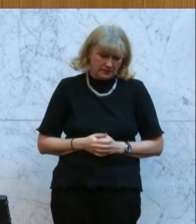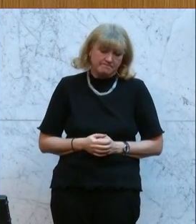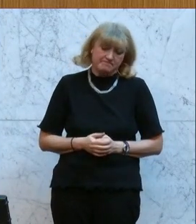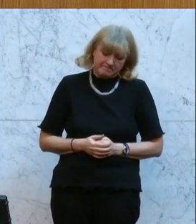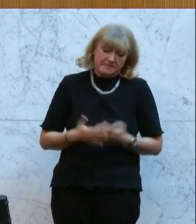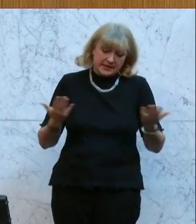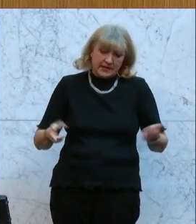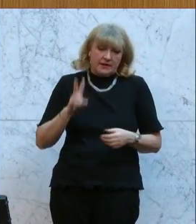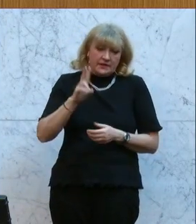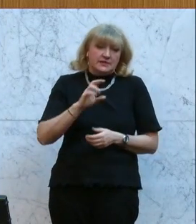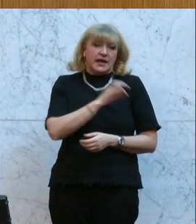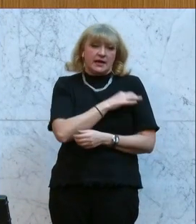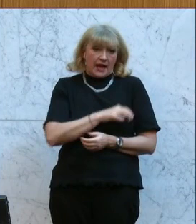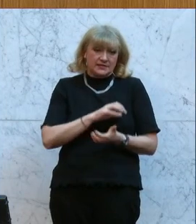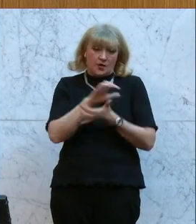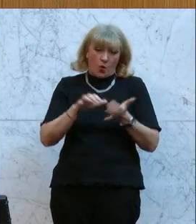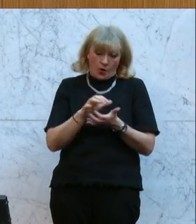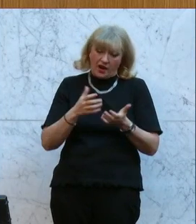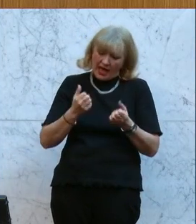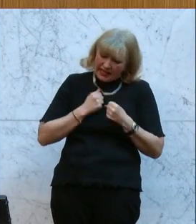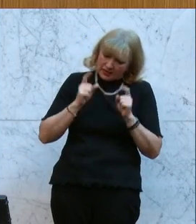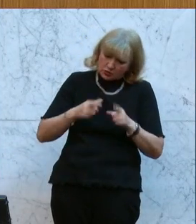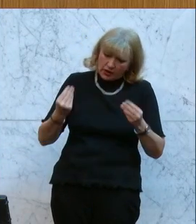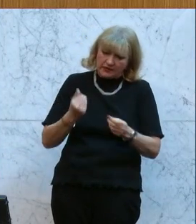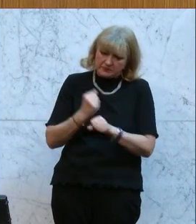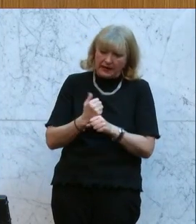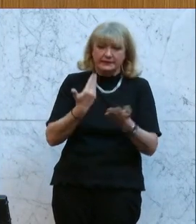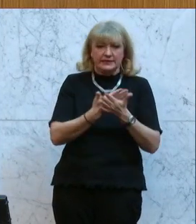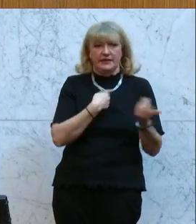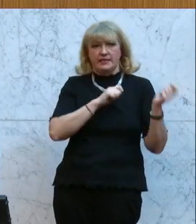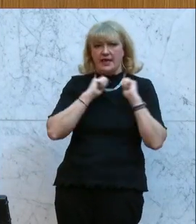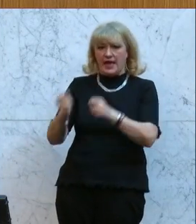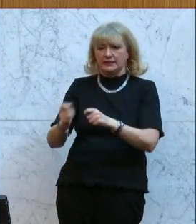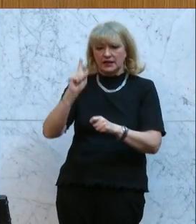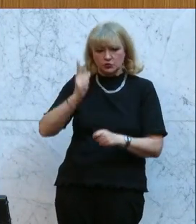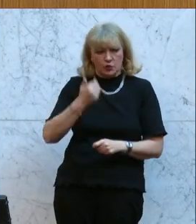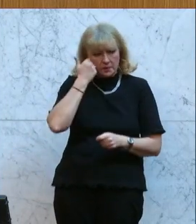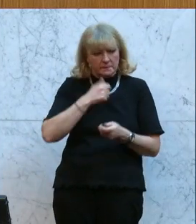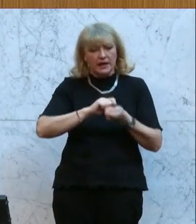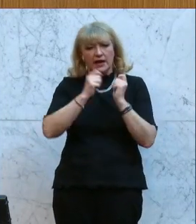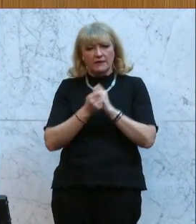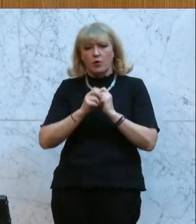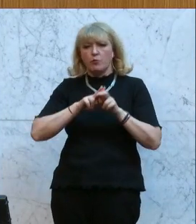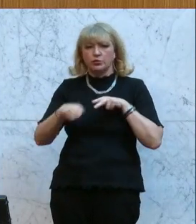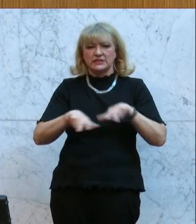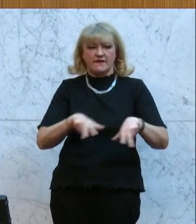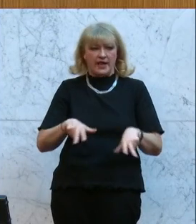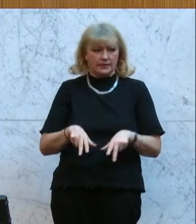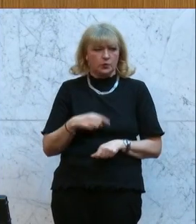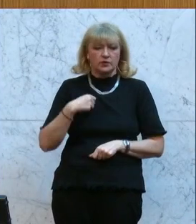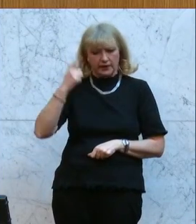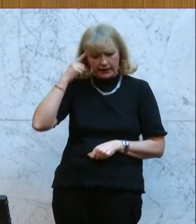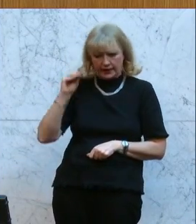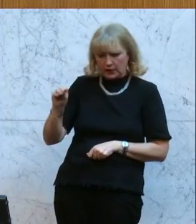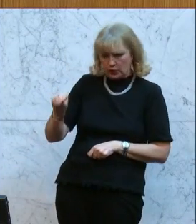Damit Vizekanzler Kogler endlich handelt, bringen wir heute einen Antrag zur Reform für die Bundesverwaltung ein. Und wir erinnern die Regierung